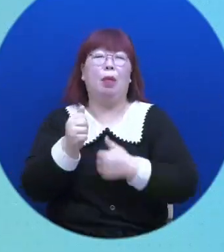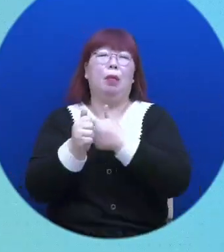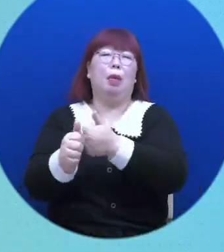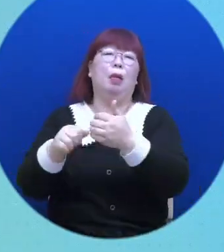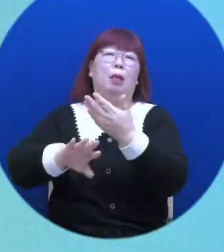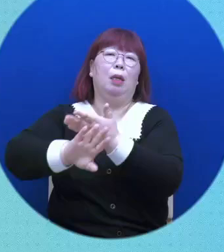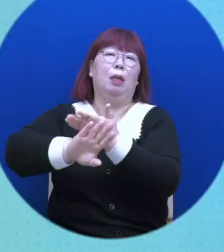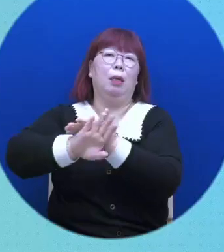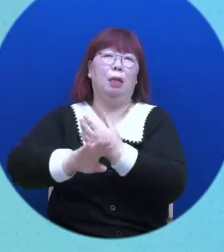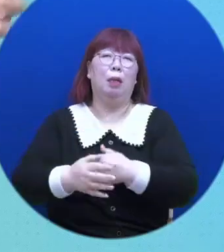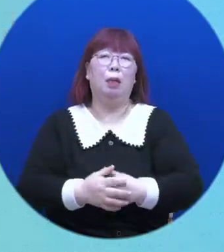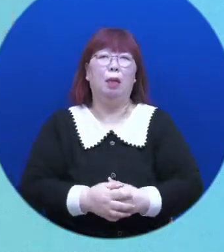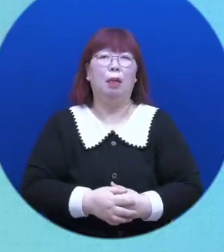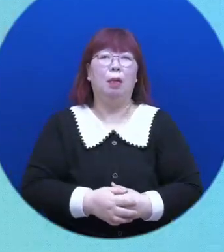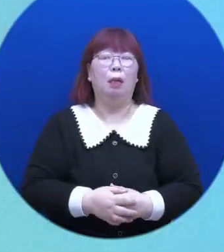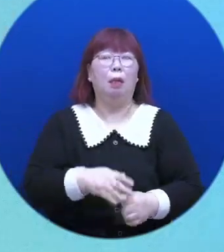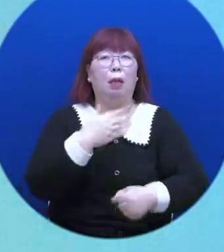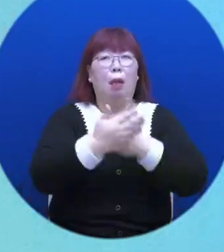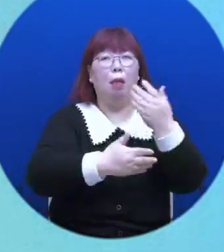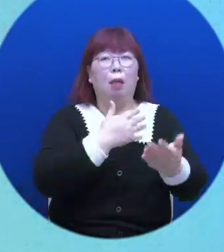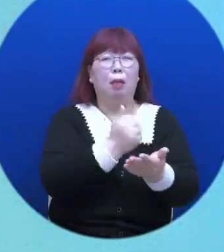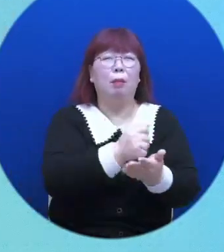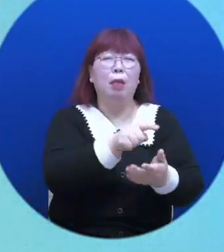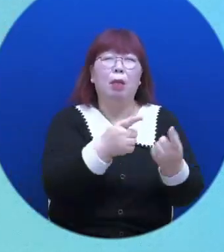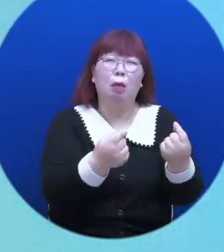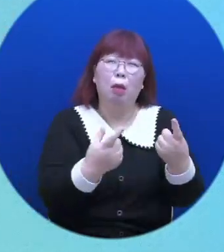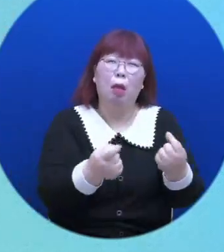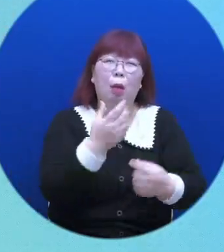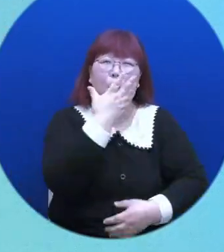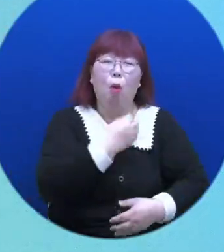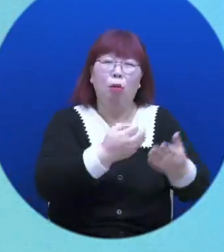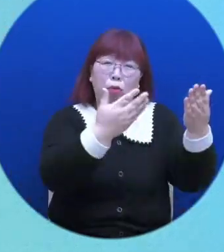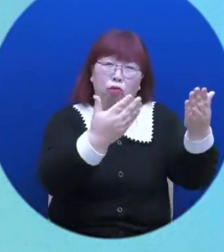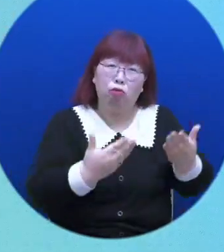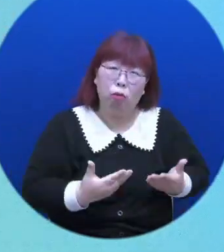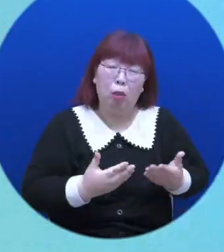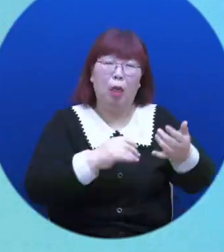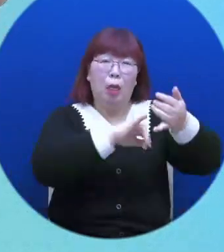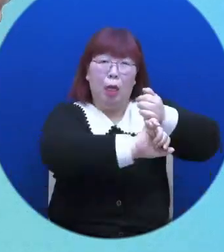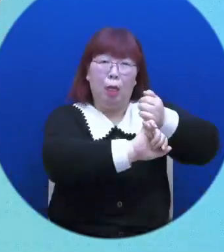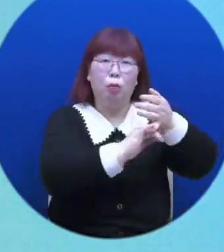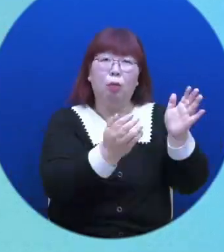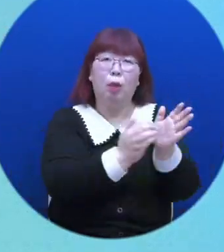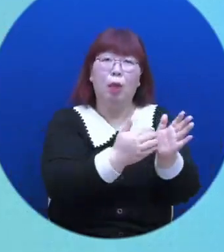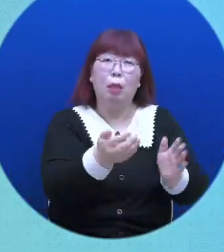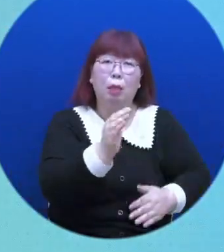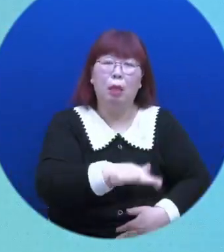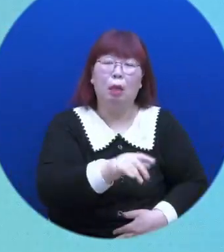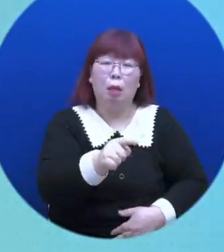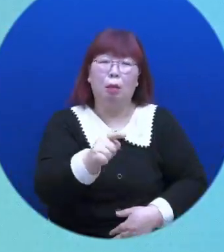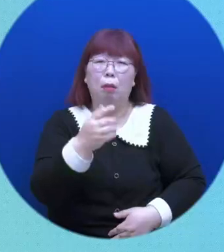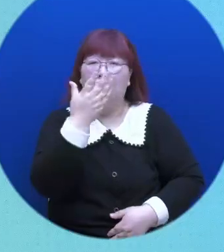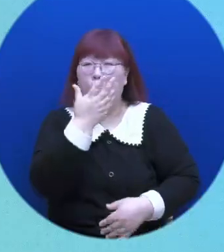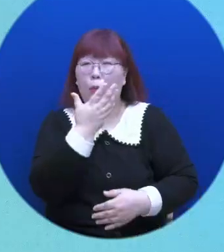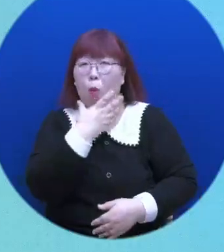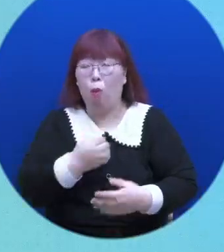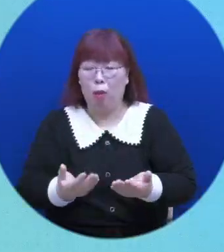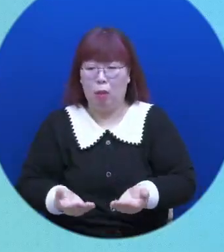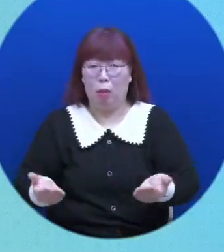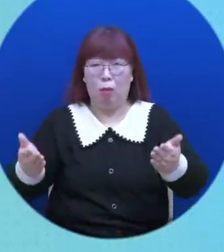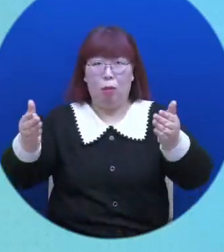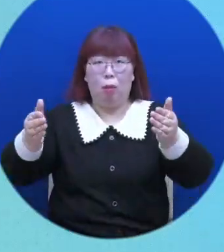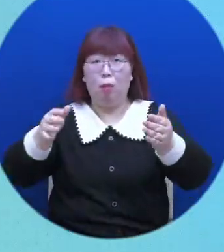거예요. 그러니까 하나님께서 이와 같은 복을 주시겠다 약속했는데 그 복을 그릇이 나에게